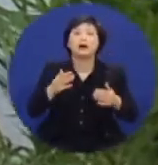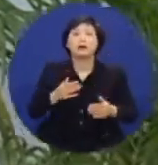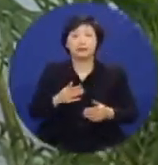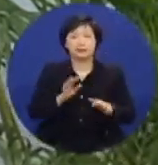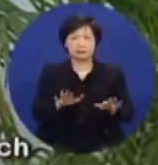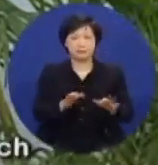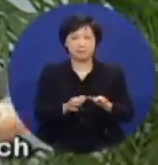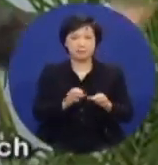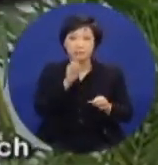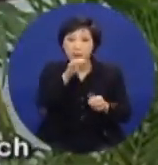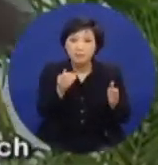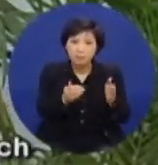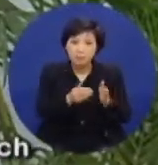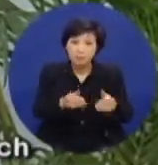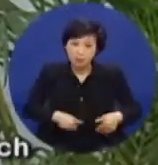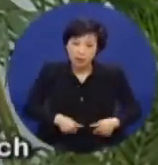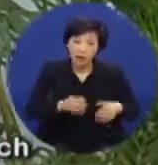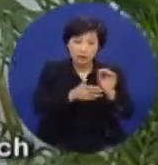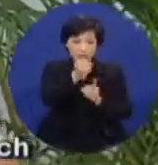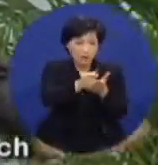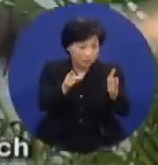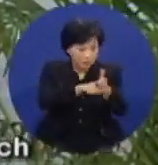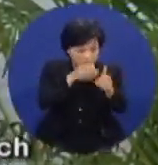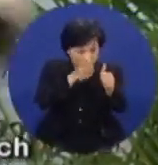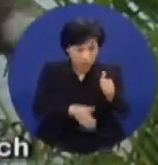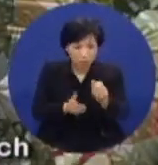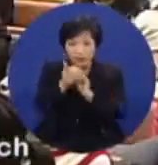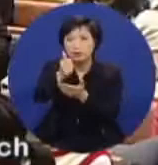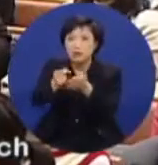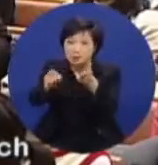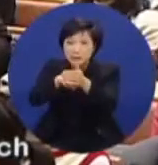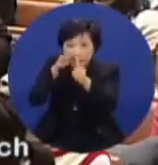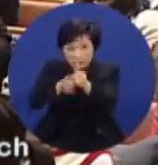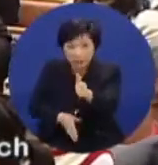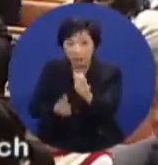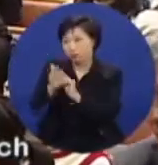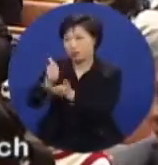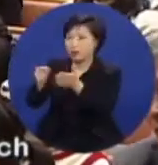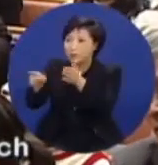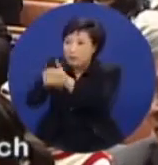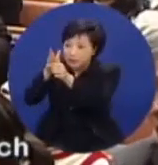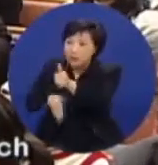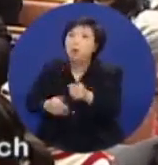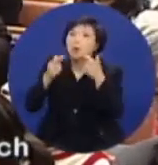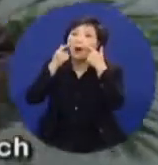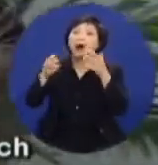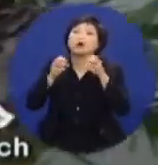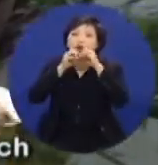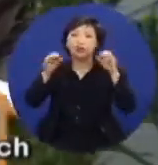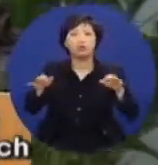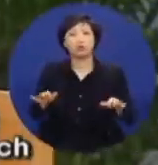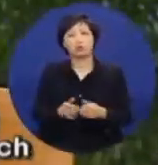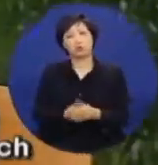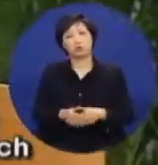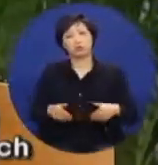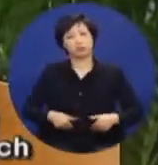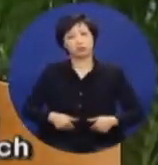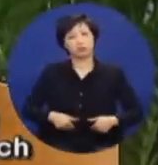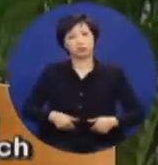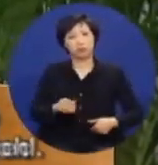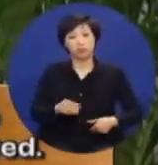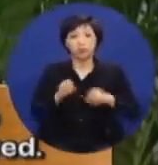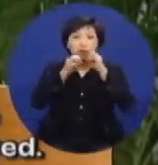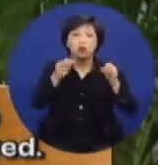믿으세요 우유 예수 믿으세요 이래서 매 거야 에 촌 2 1 꽁 북경 d 는 것이